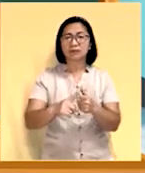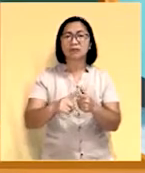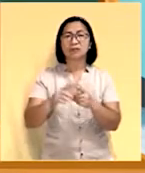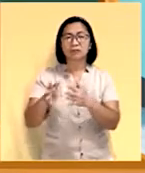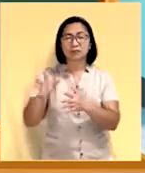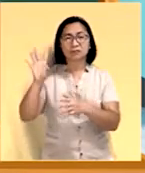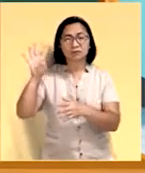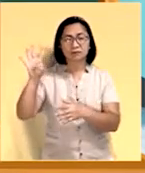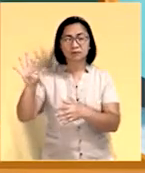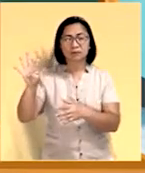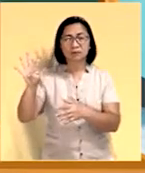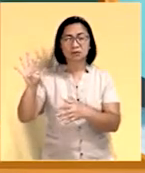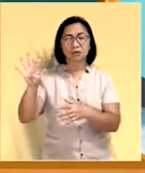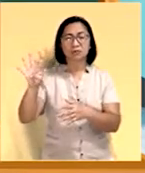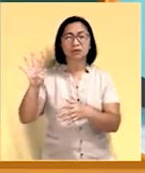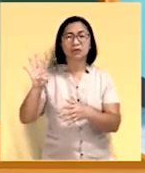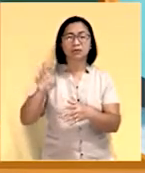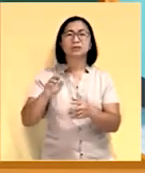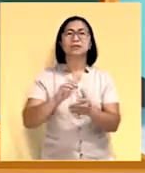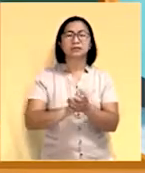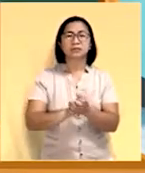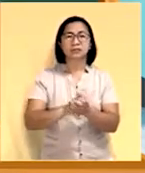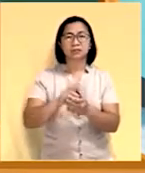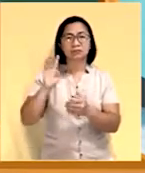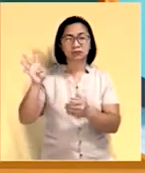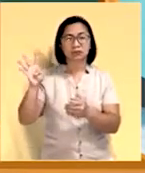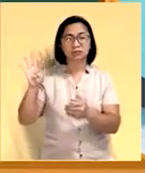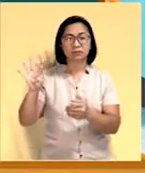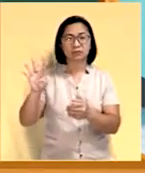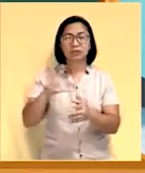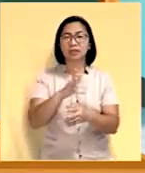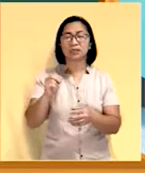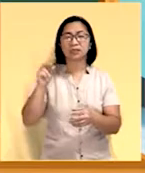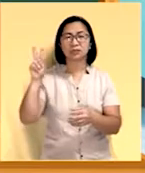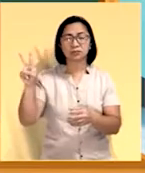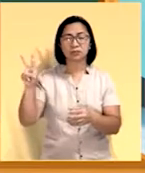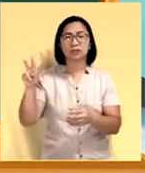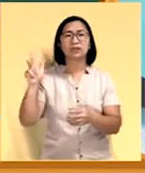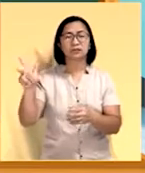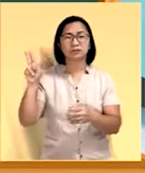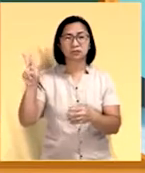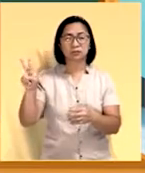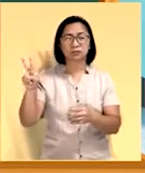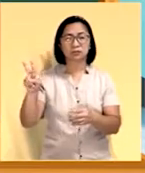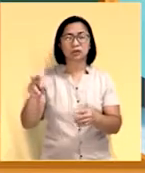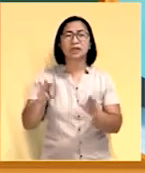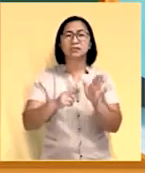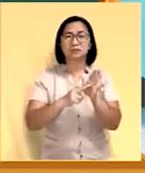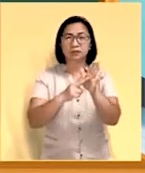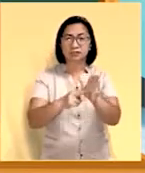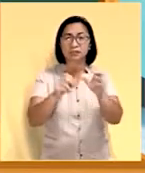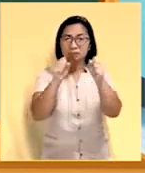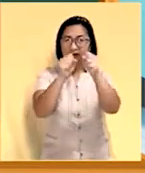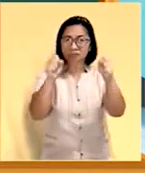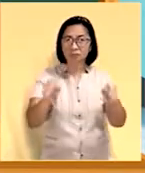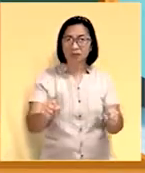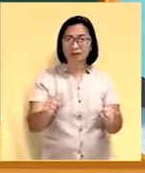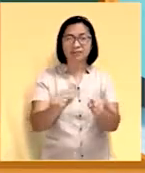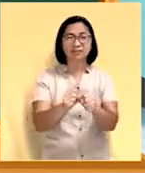sa 44 at 2 sa 32 ay represented by squares.